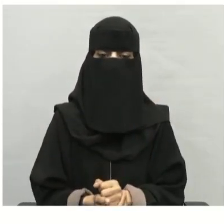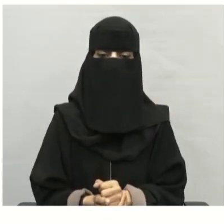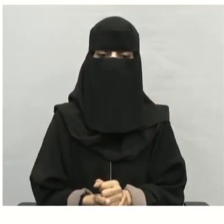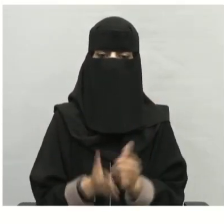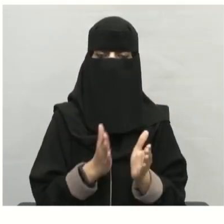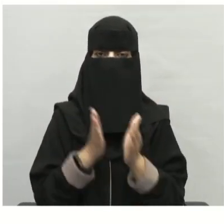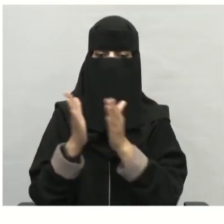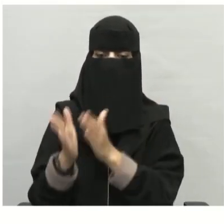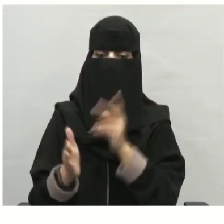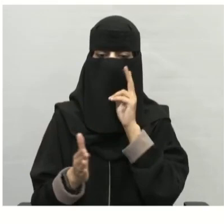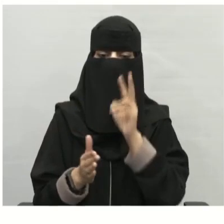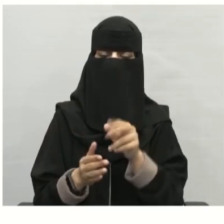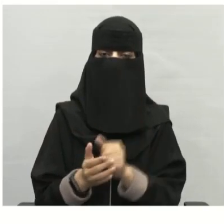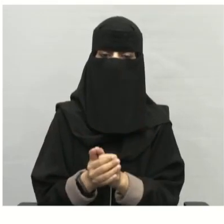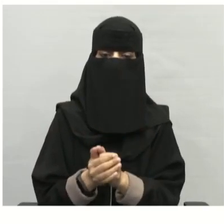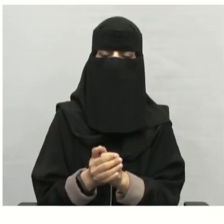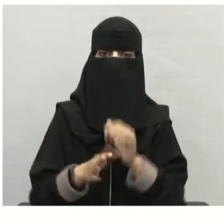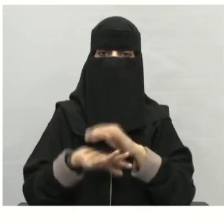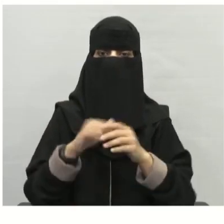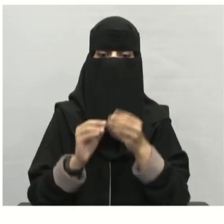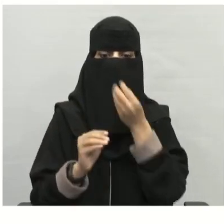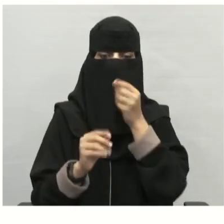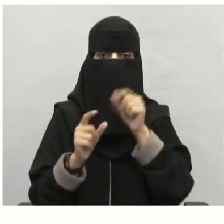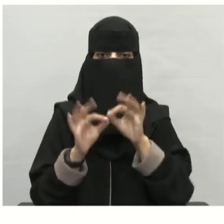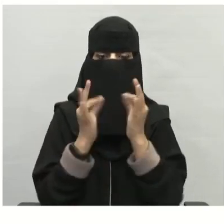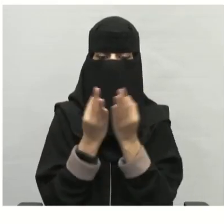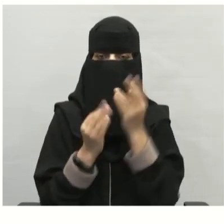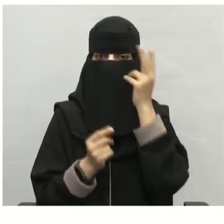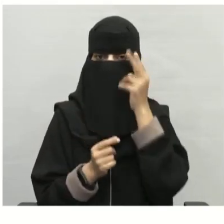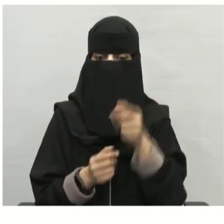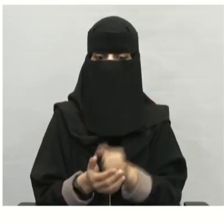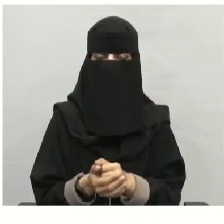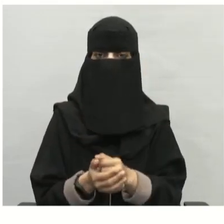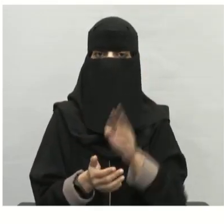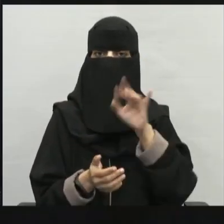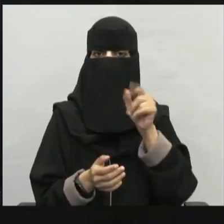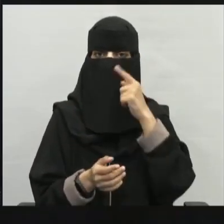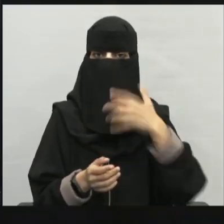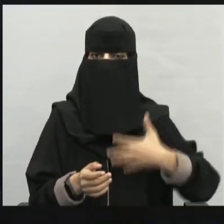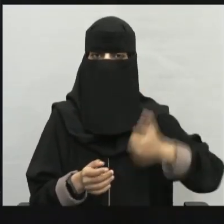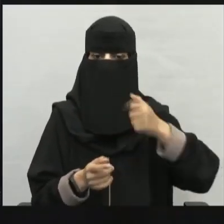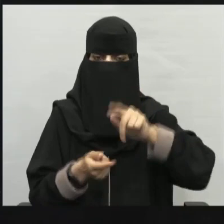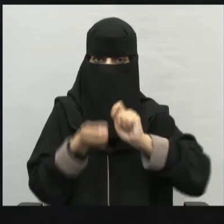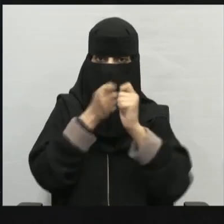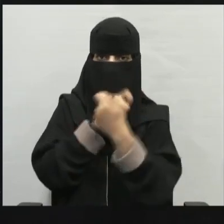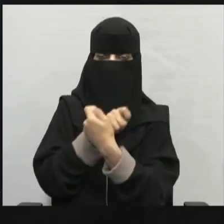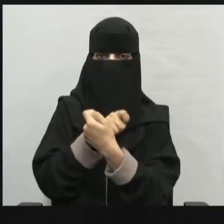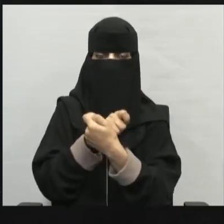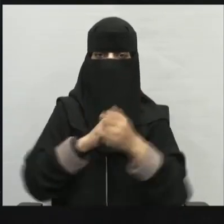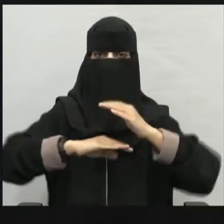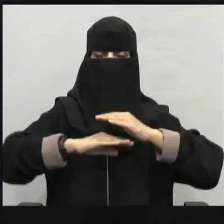انتقلنا بعدها على العادات الغذائيه في المجتمع السعودي كيف استطيع ان اغير